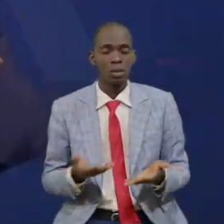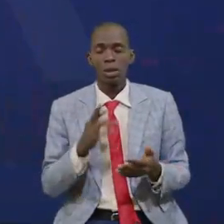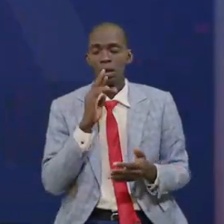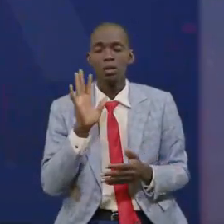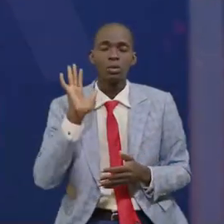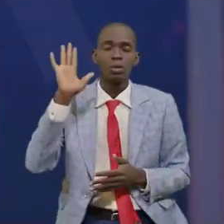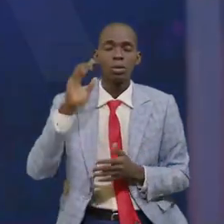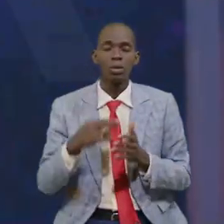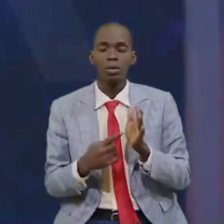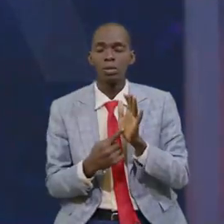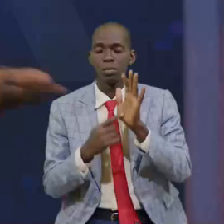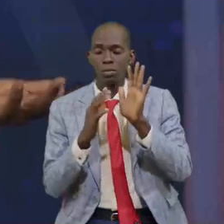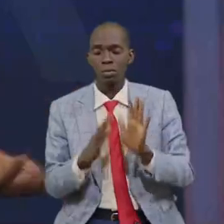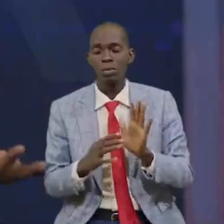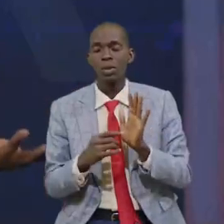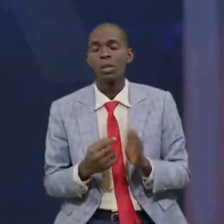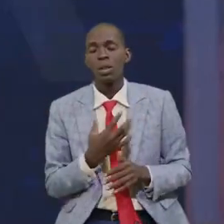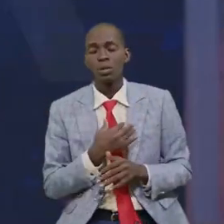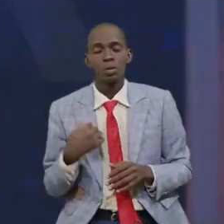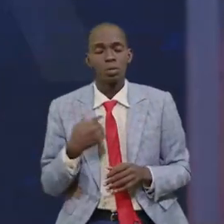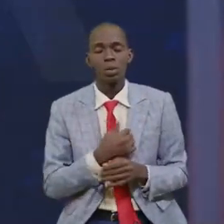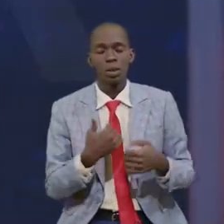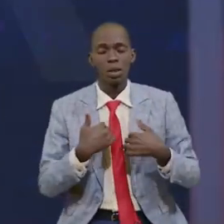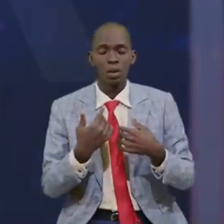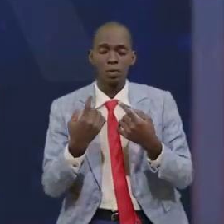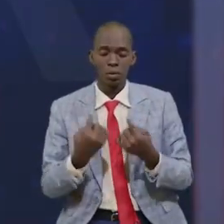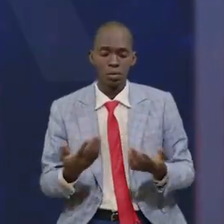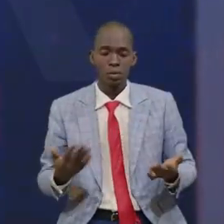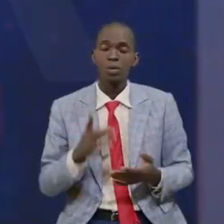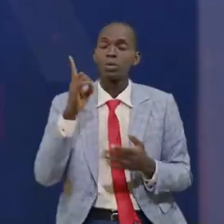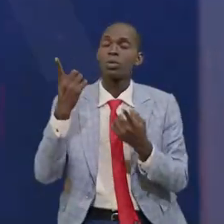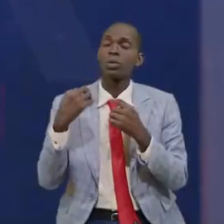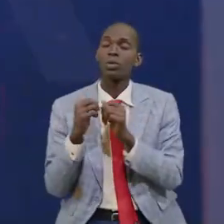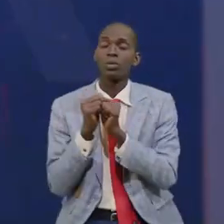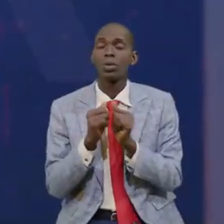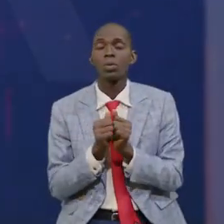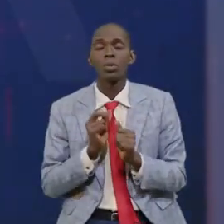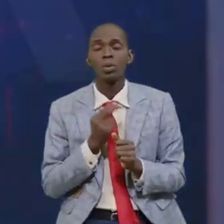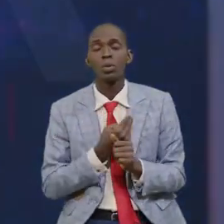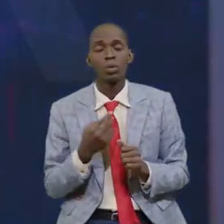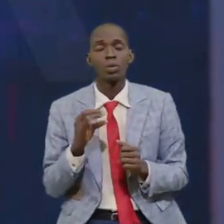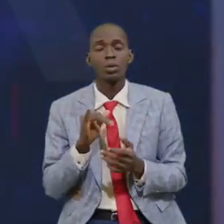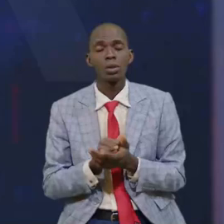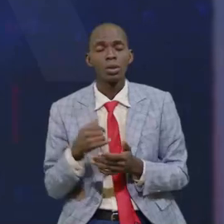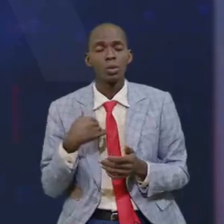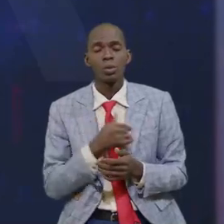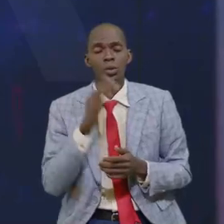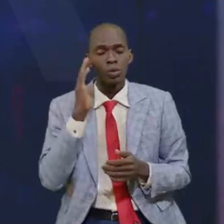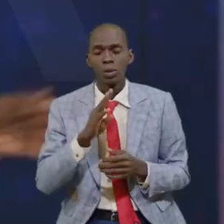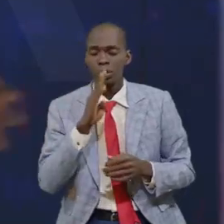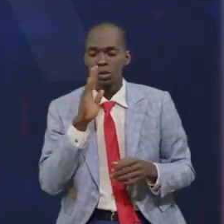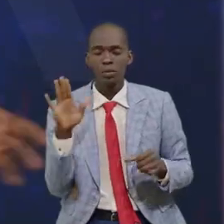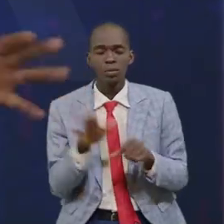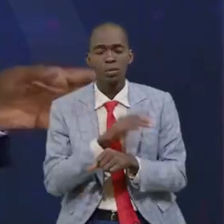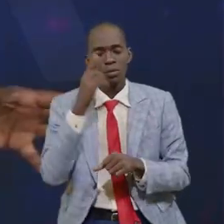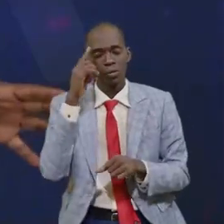ambassadeurs. Et nous sommes là. Tu es venu avec nous. Pour que nous soyons équipés pour le ministère, nous